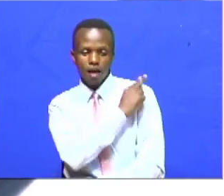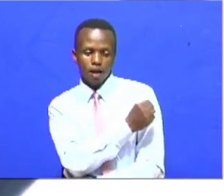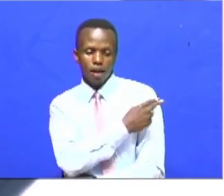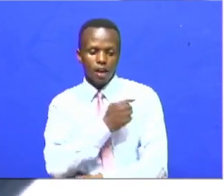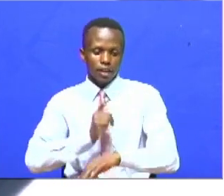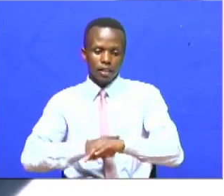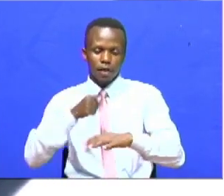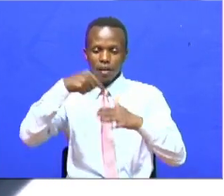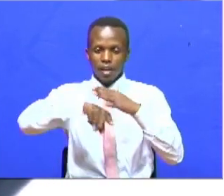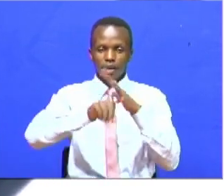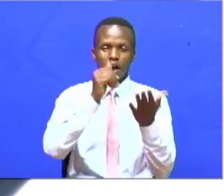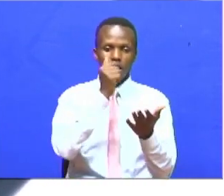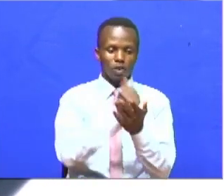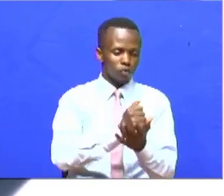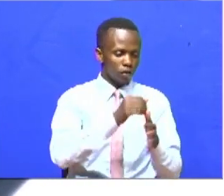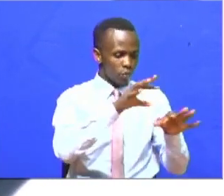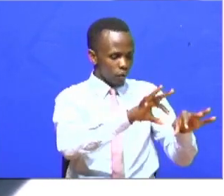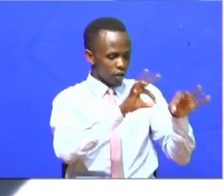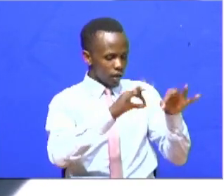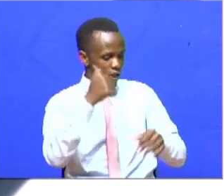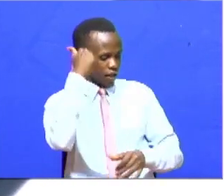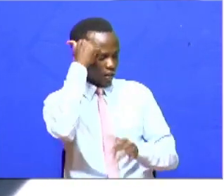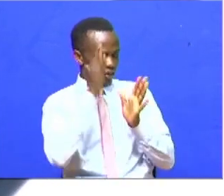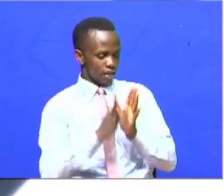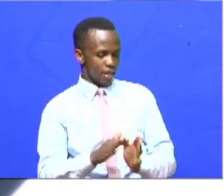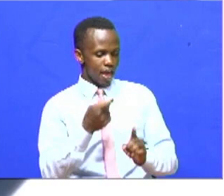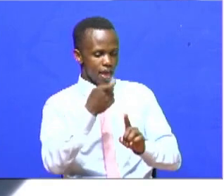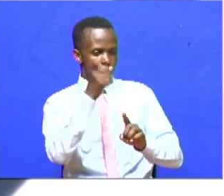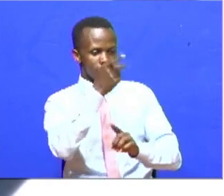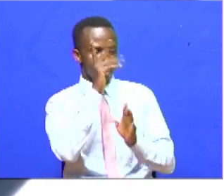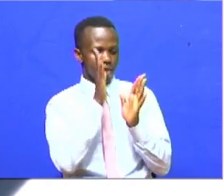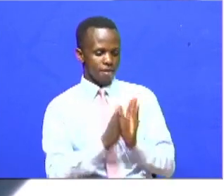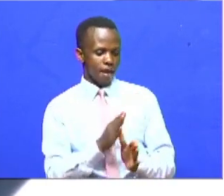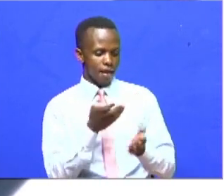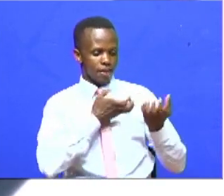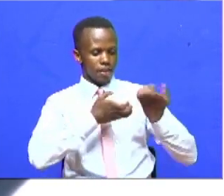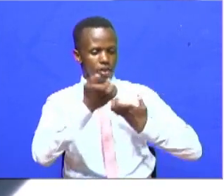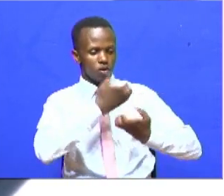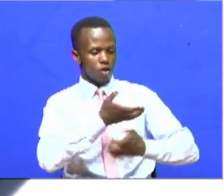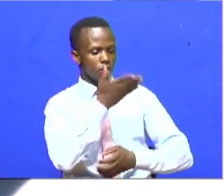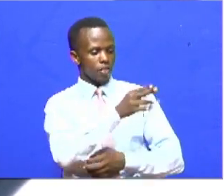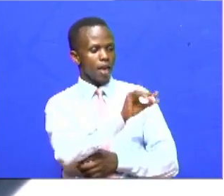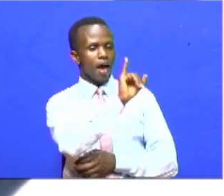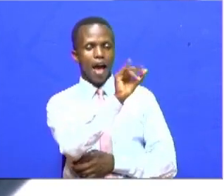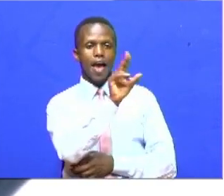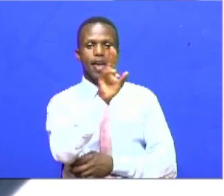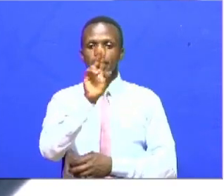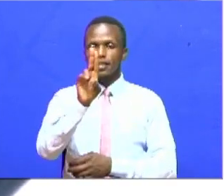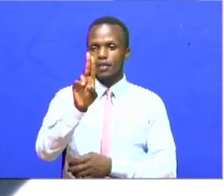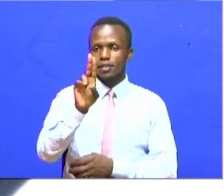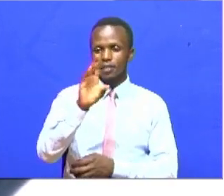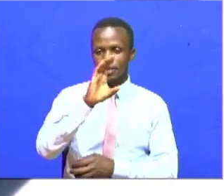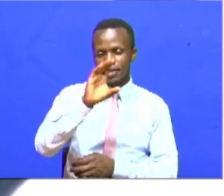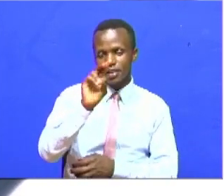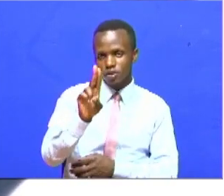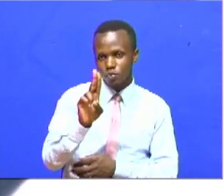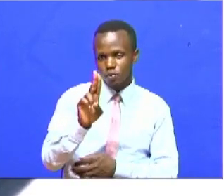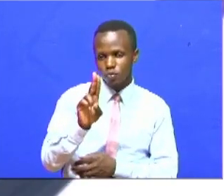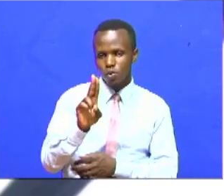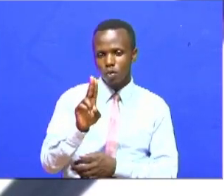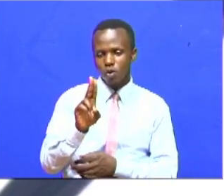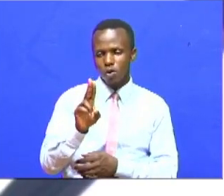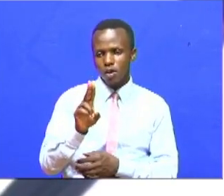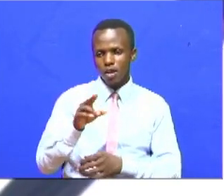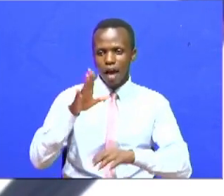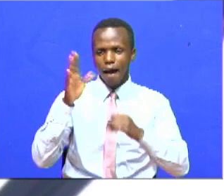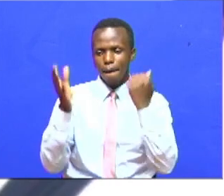pale tulikuta huu mgonjwa wa Kenya economy akiwa ICU, akiwa hali mahututi.